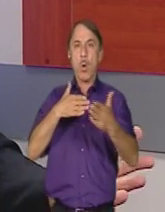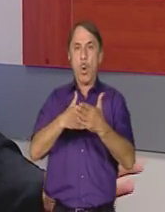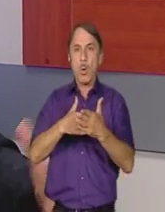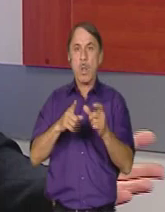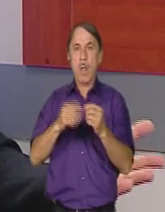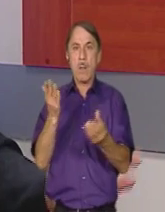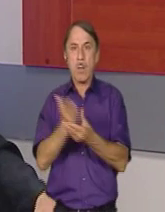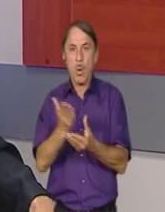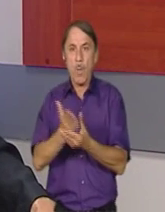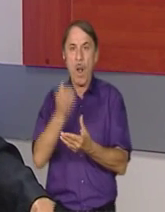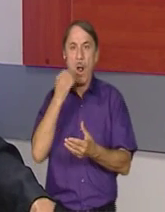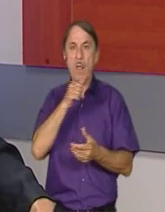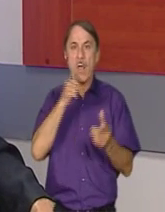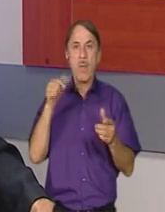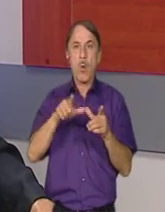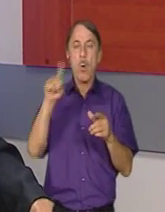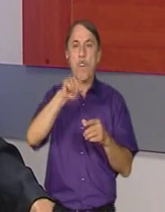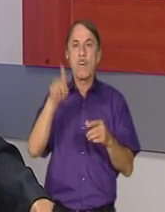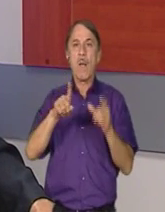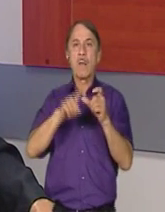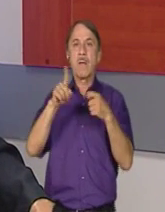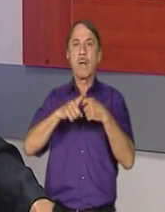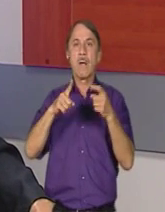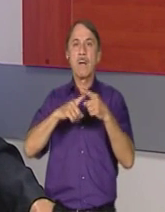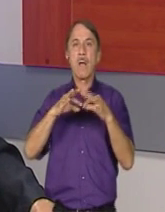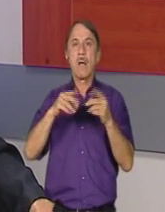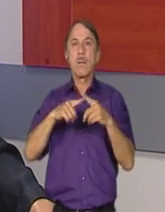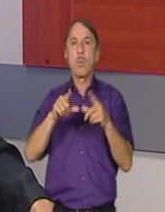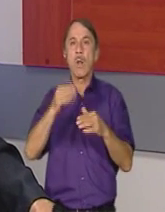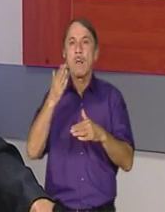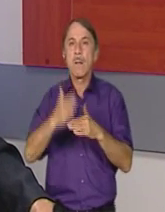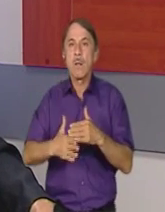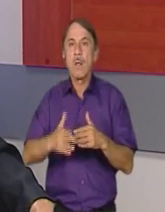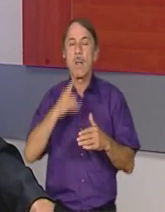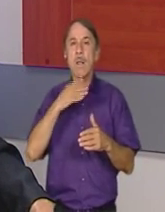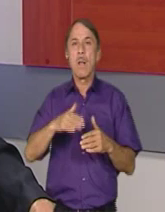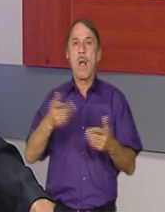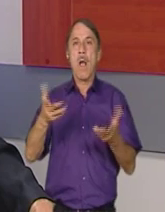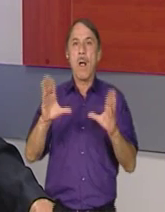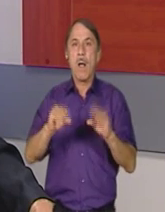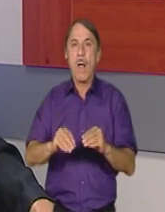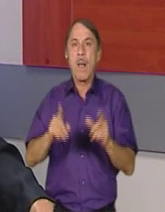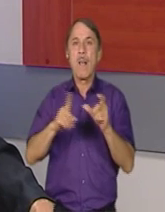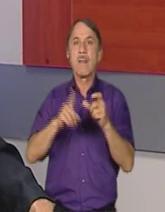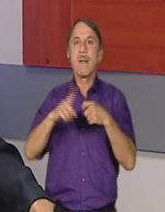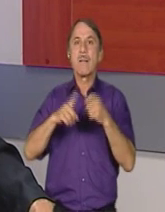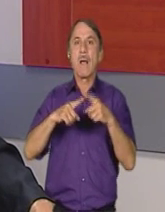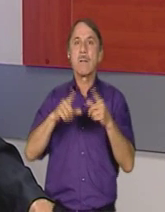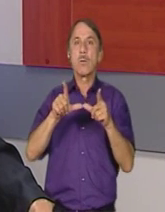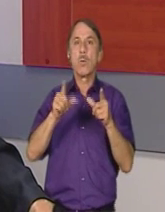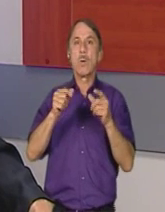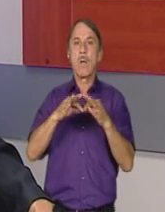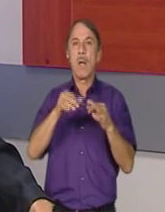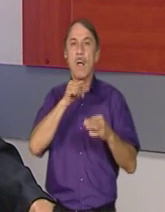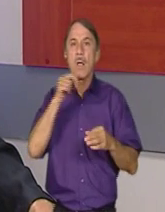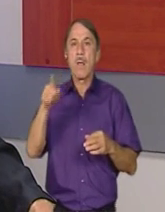I konkretno da to dokumentujem kada je u pitanju diktatura, moj aforizam na temu diktature glasi: diktatura